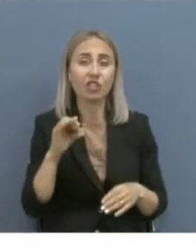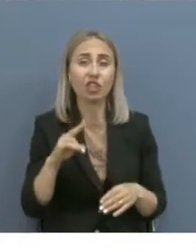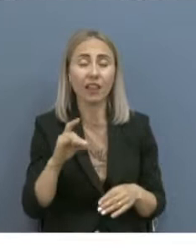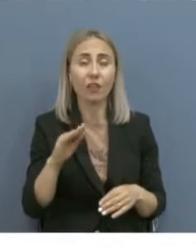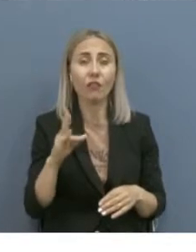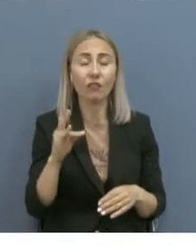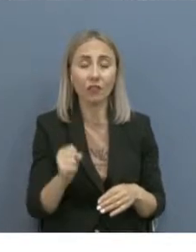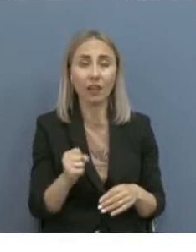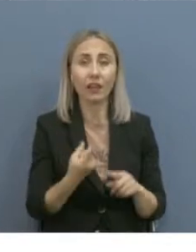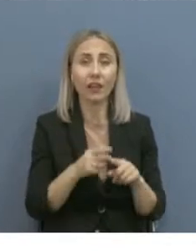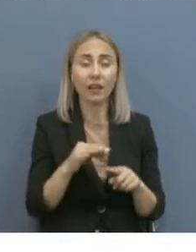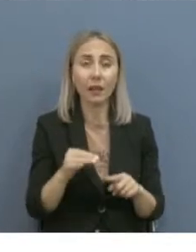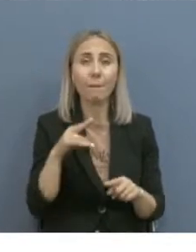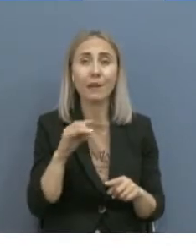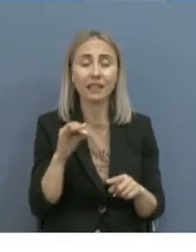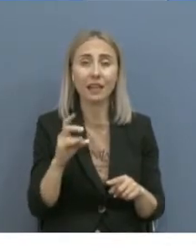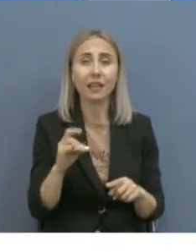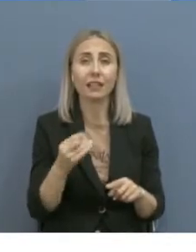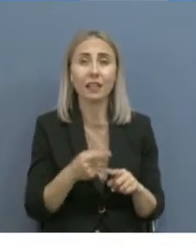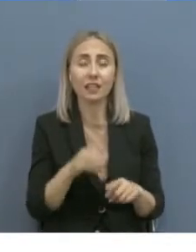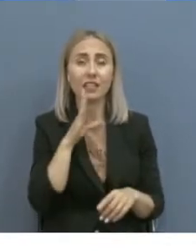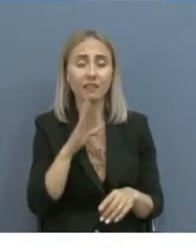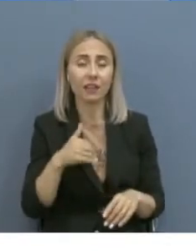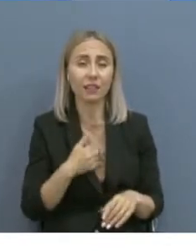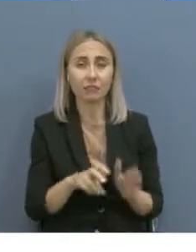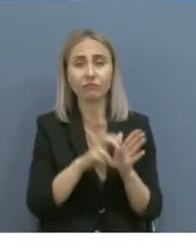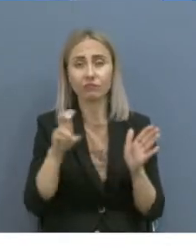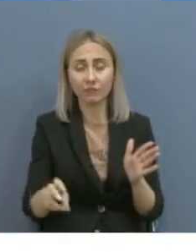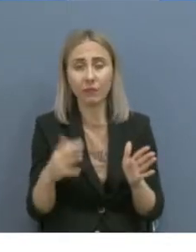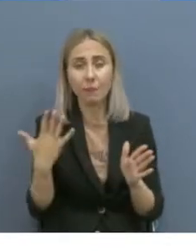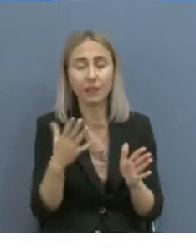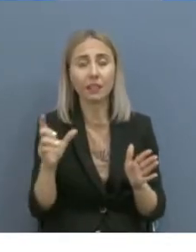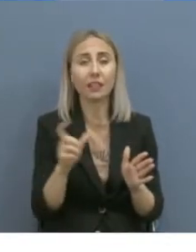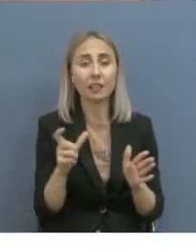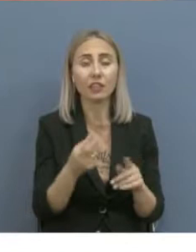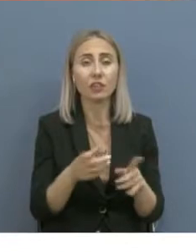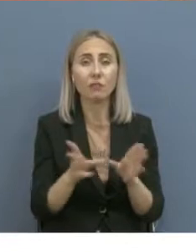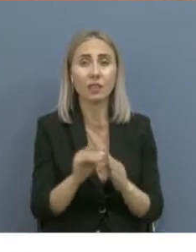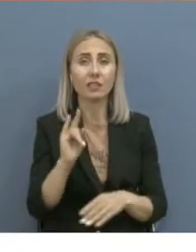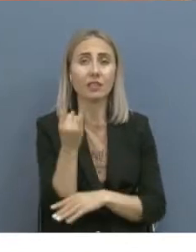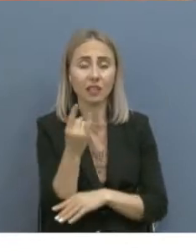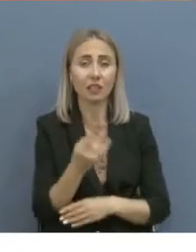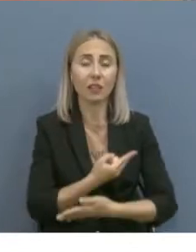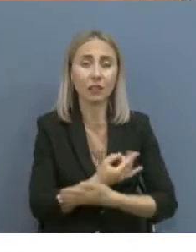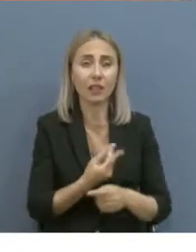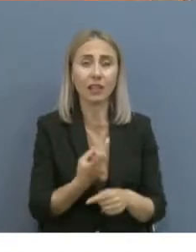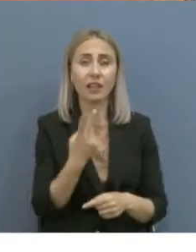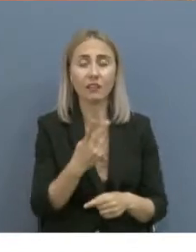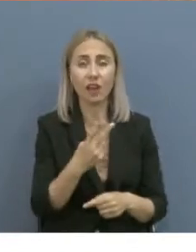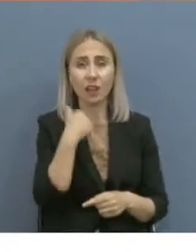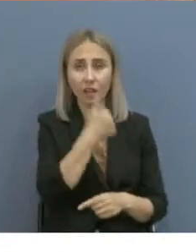баласын өлімнен арашалады. Тексеру кезінде өз-өзіне қол жұмсауға әрекет еткен әйелдің 4 жасар баласының үйде болғаны